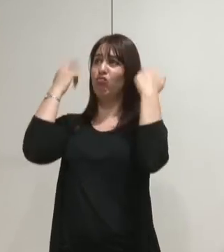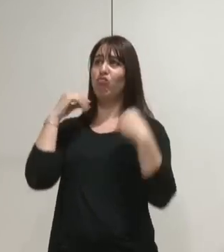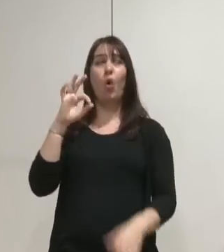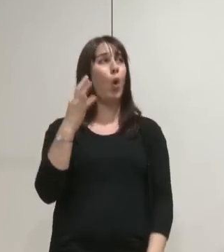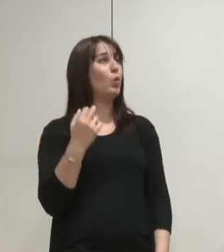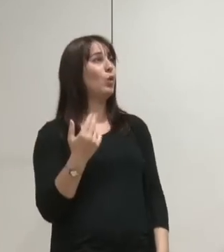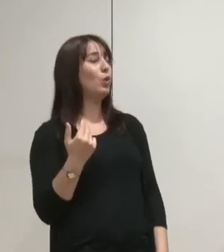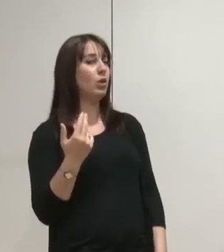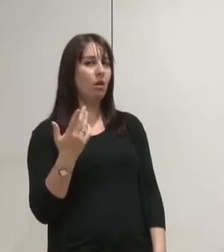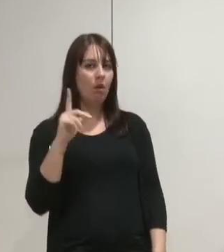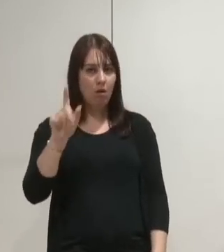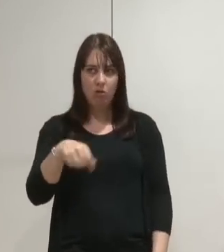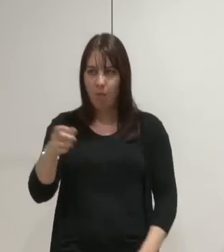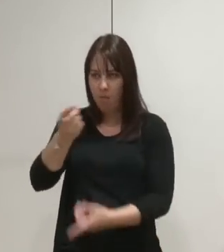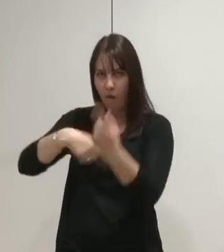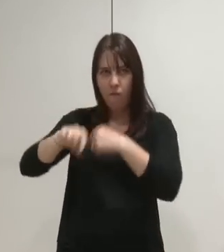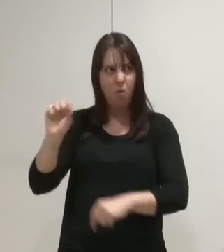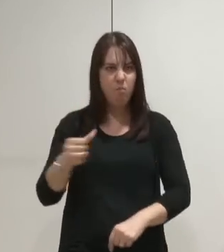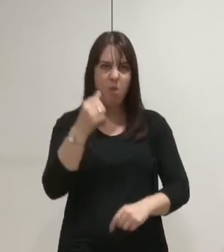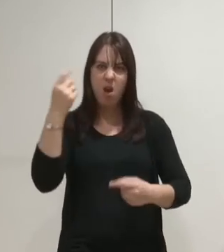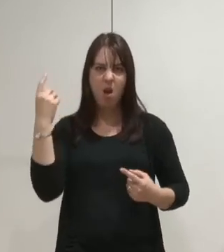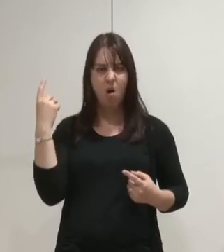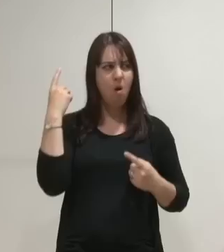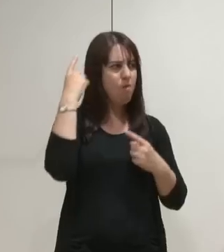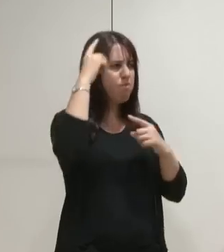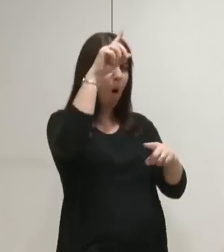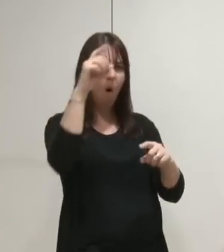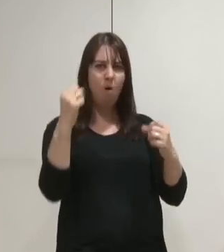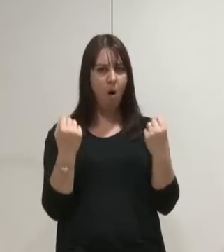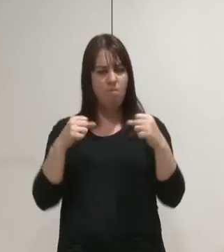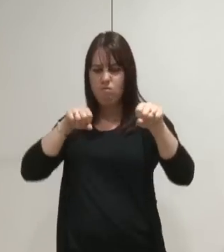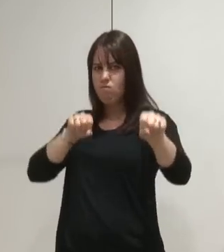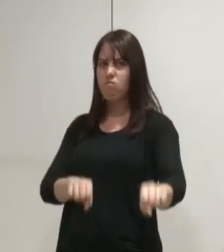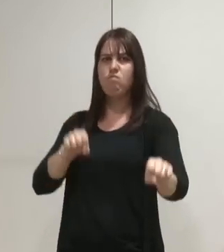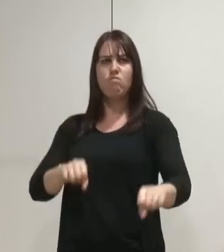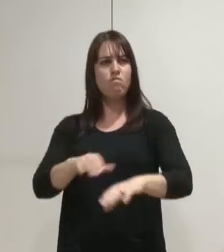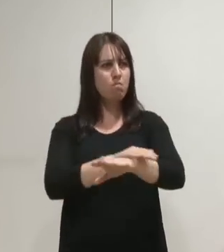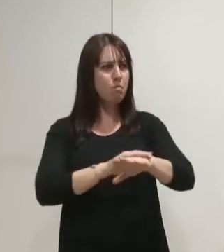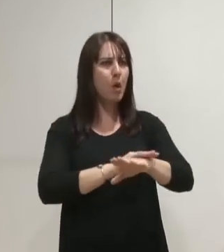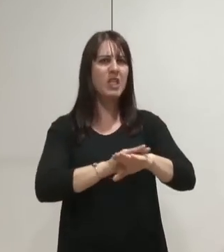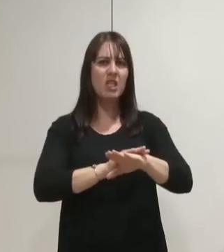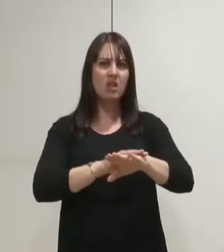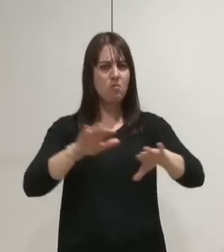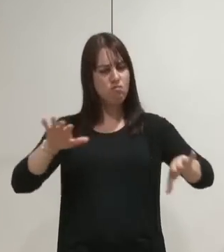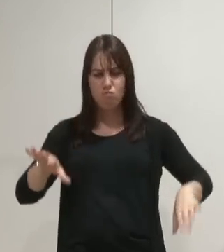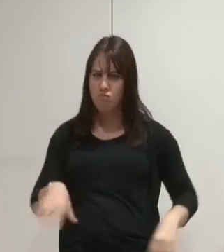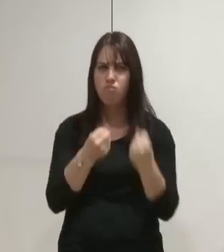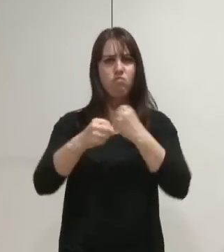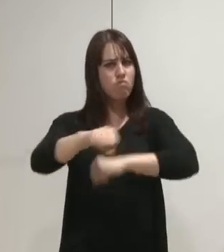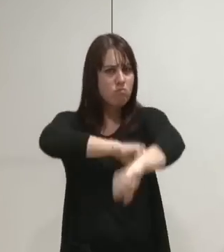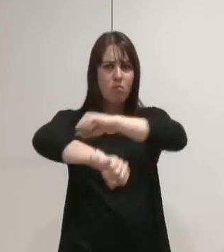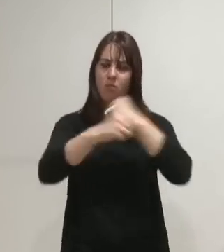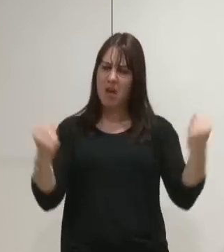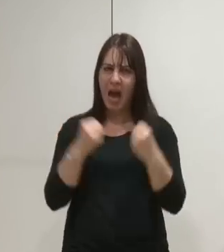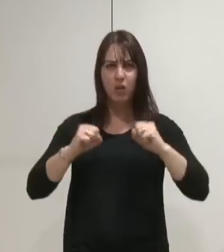que vous devriez être les premiers à affirmer le primat du politique la capacité à agir